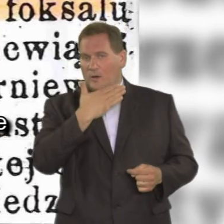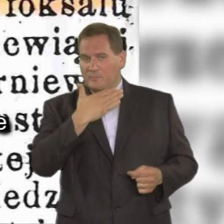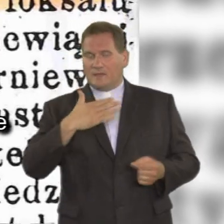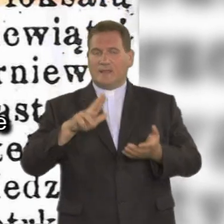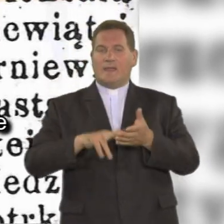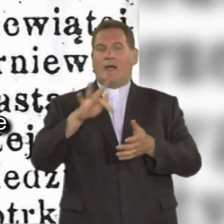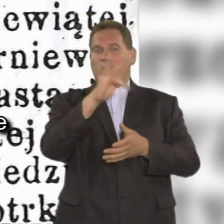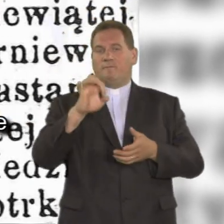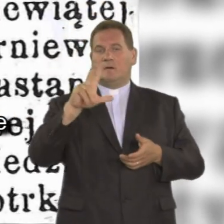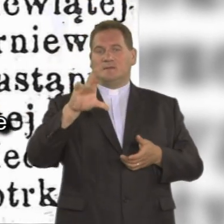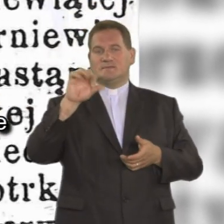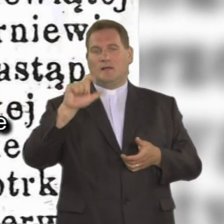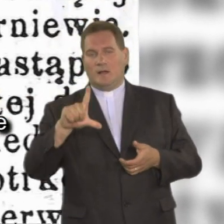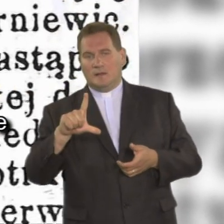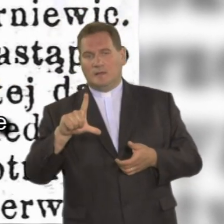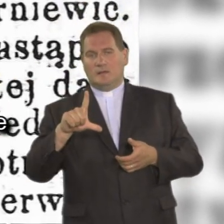przez księcia.